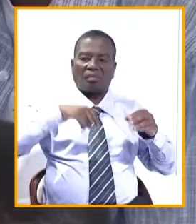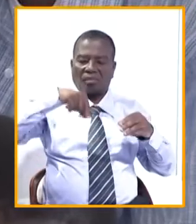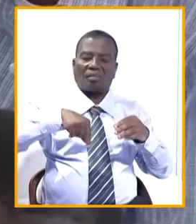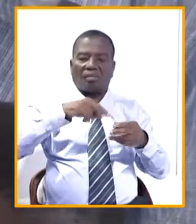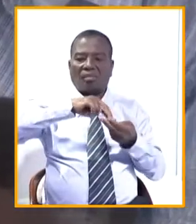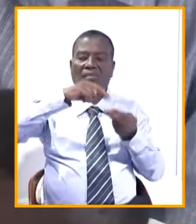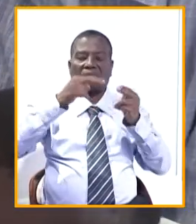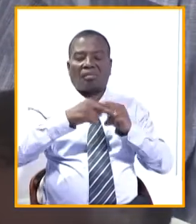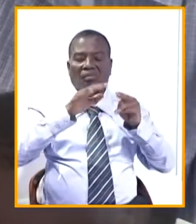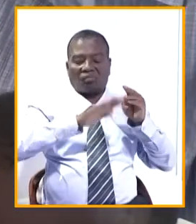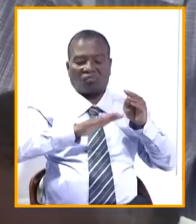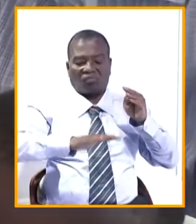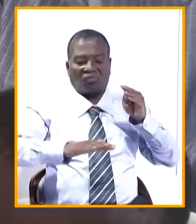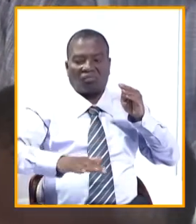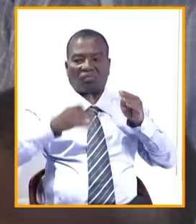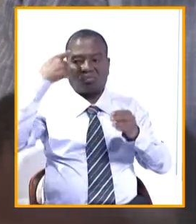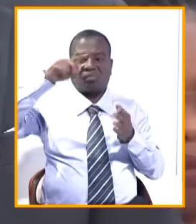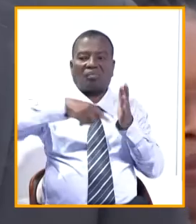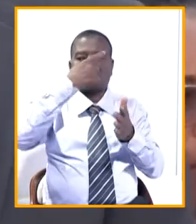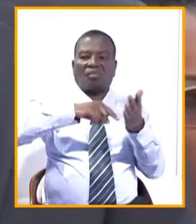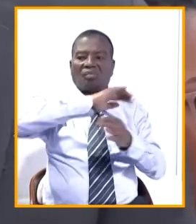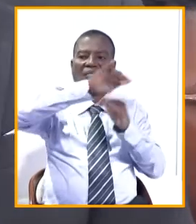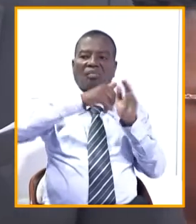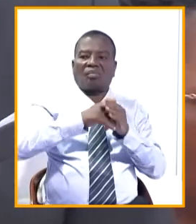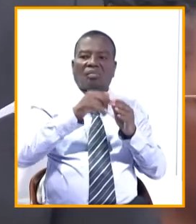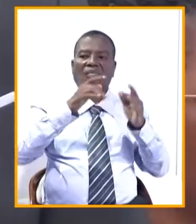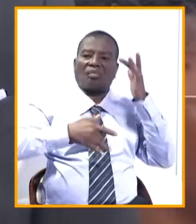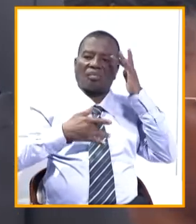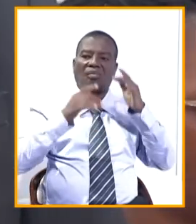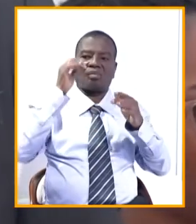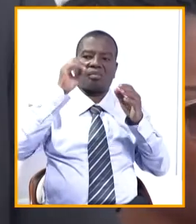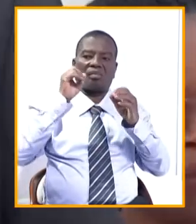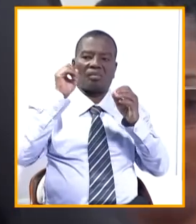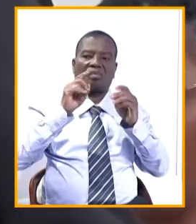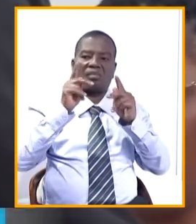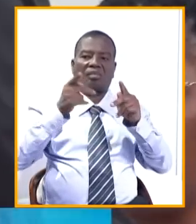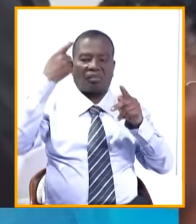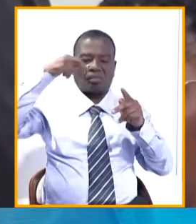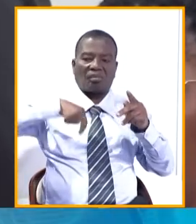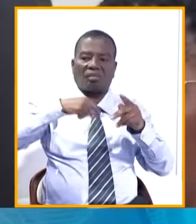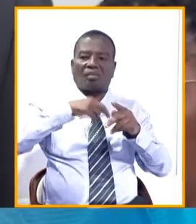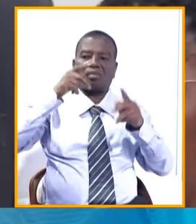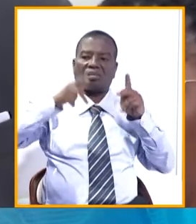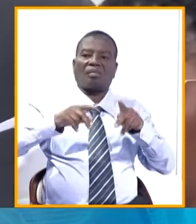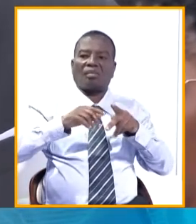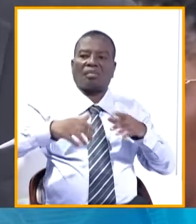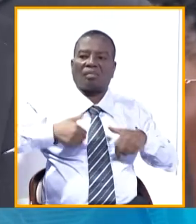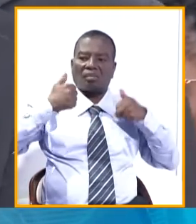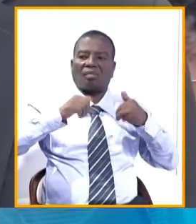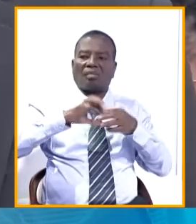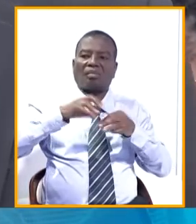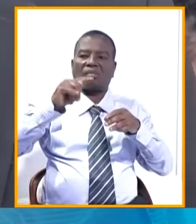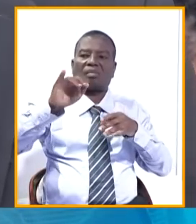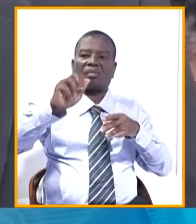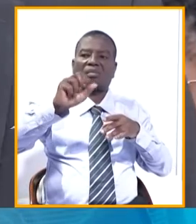décroissent davantage pour éliminer totalement la maladie. C'est l'occasion pour nous, personnel de santé du district sanitaire de